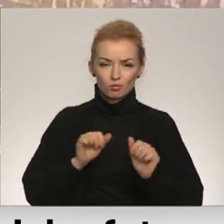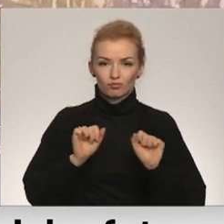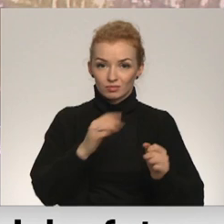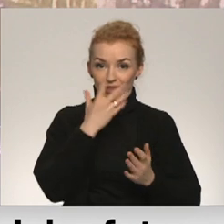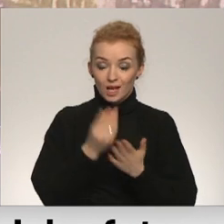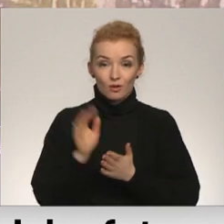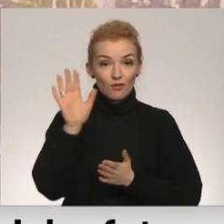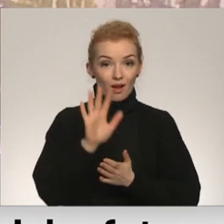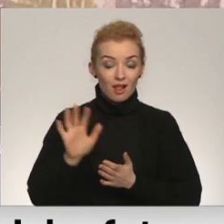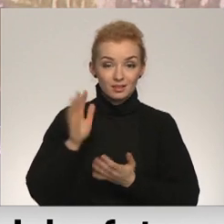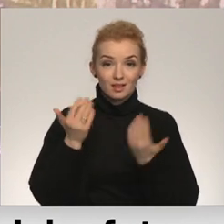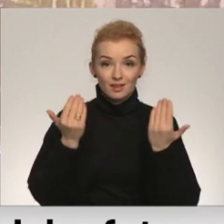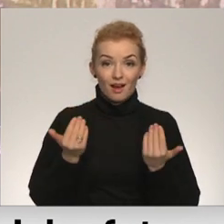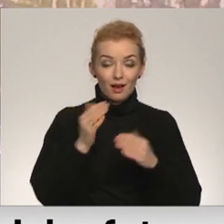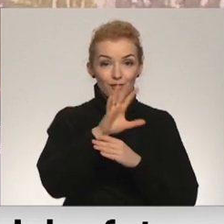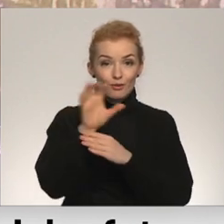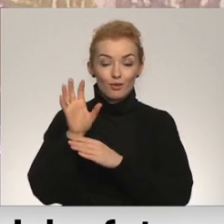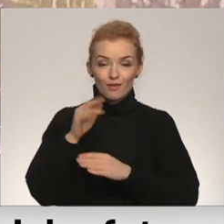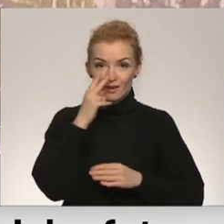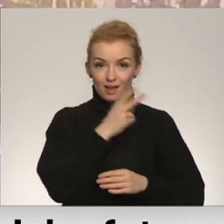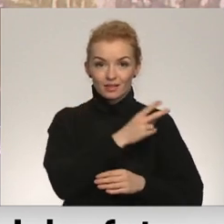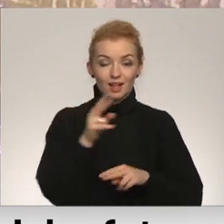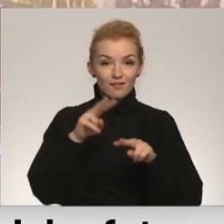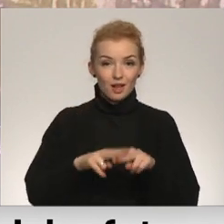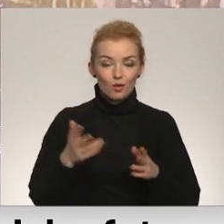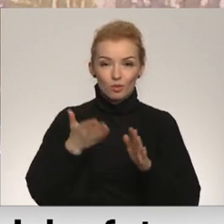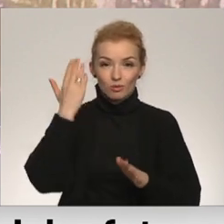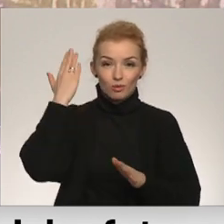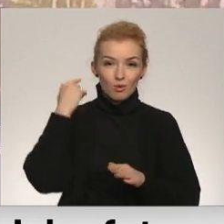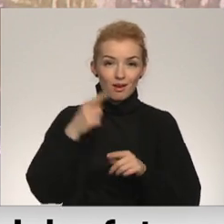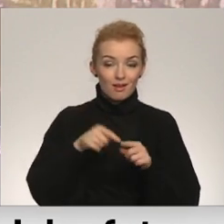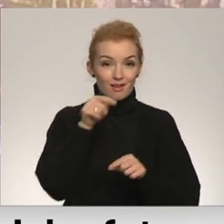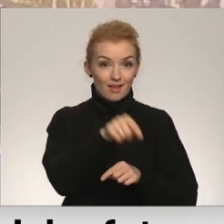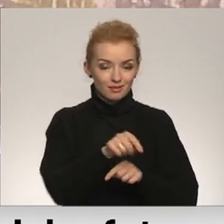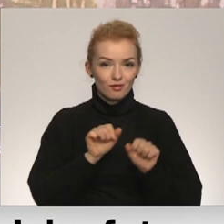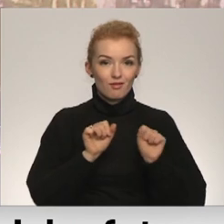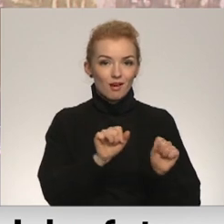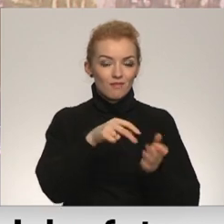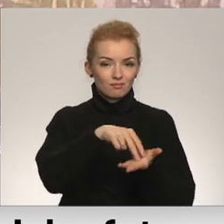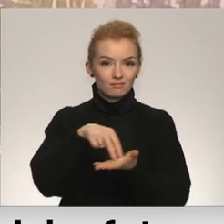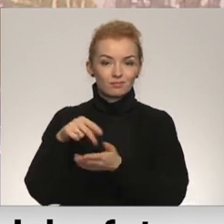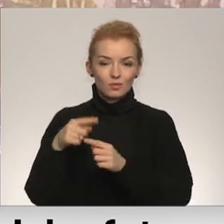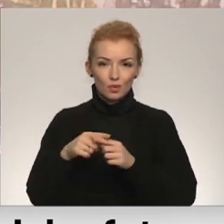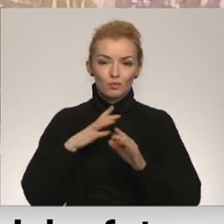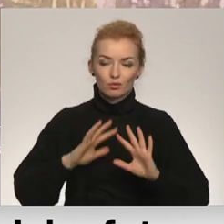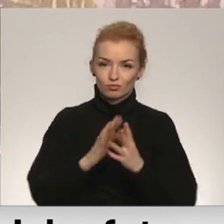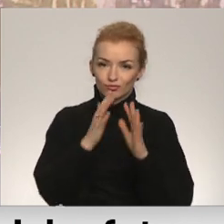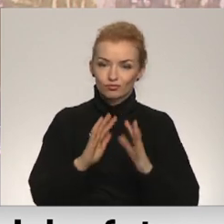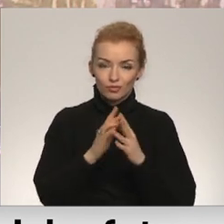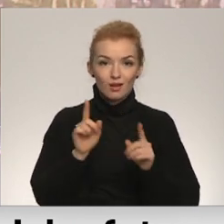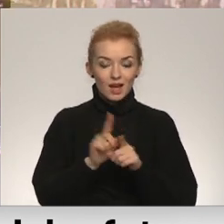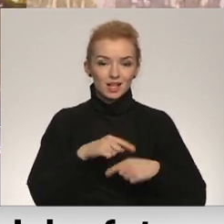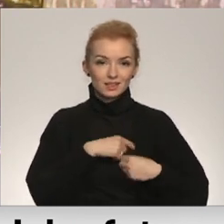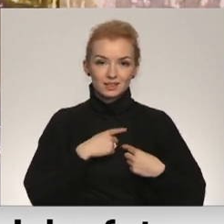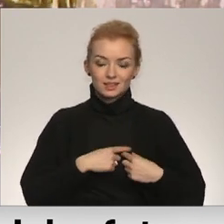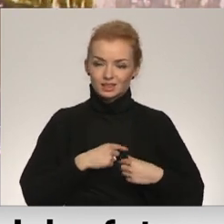barikāžu dalībnieku tvertie fotomirkļi skatām vietā, kur tolaik pulcējās valsts aizstāvi un par neatkarību dega ugunskuri un arī